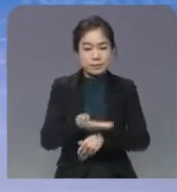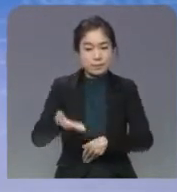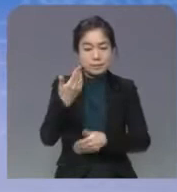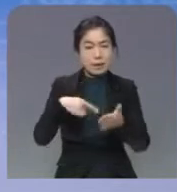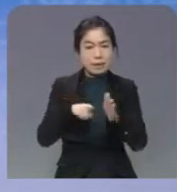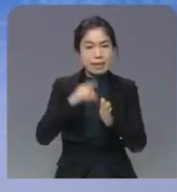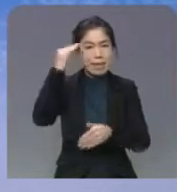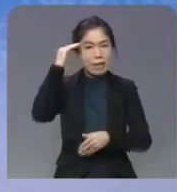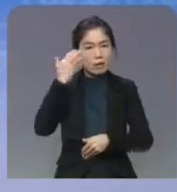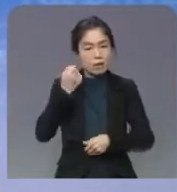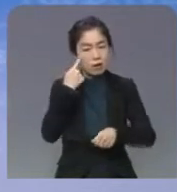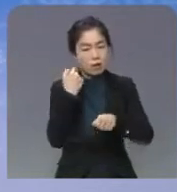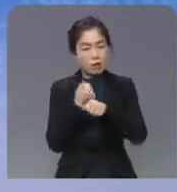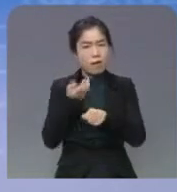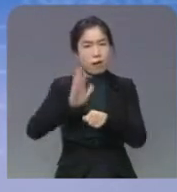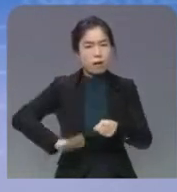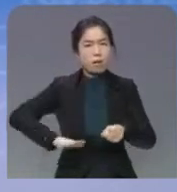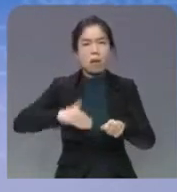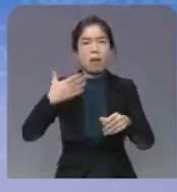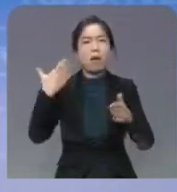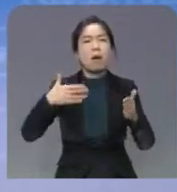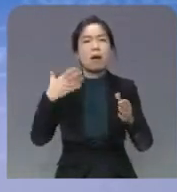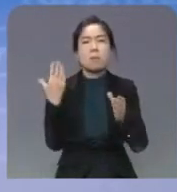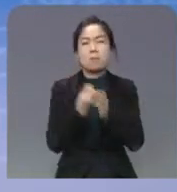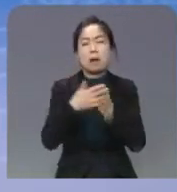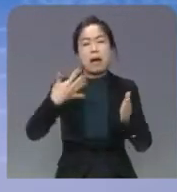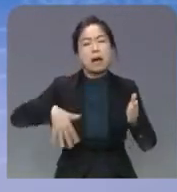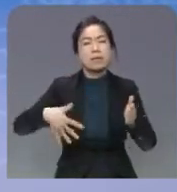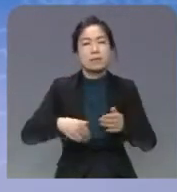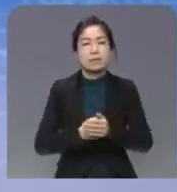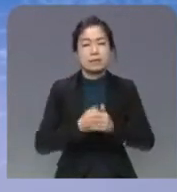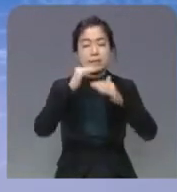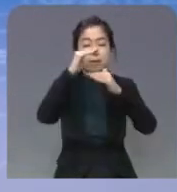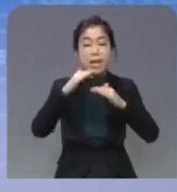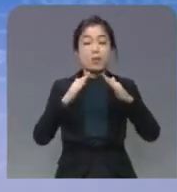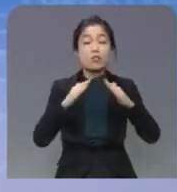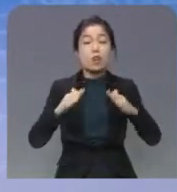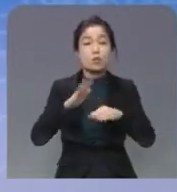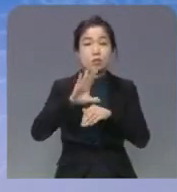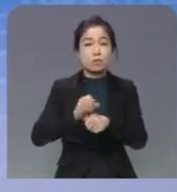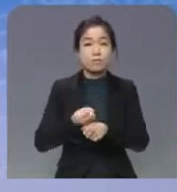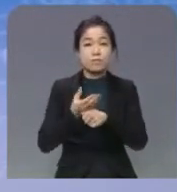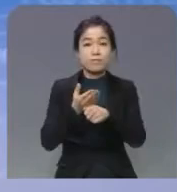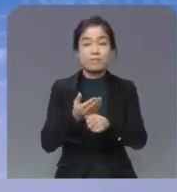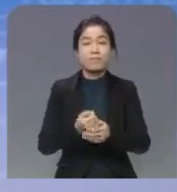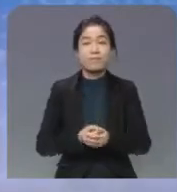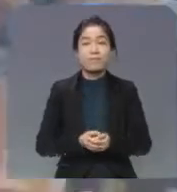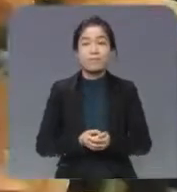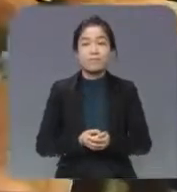있지만 아직 갈 길이 멀기만 합니다. 전주방송청국 서승신 기자입니다.